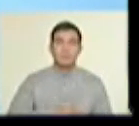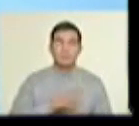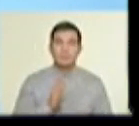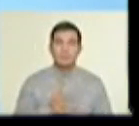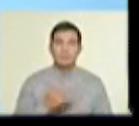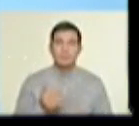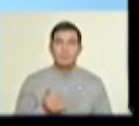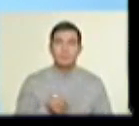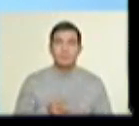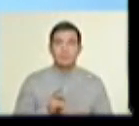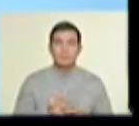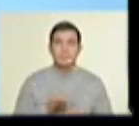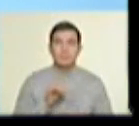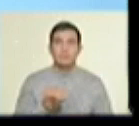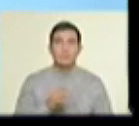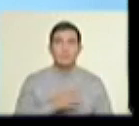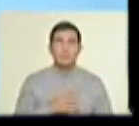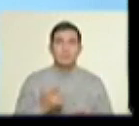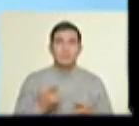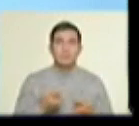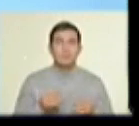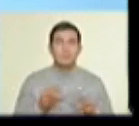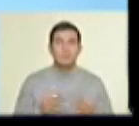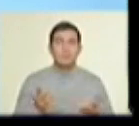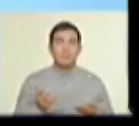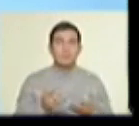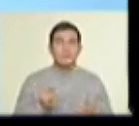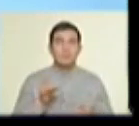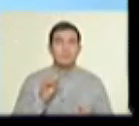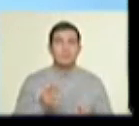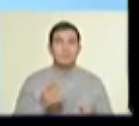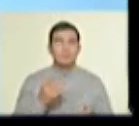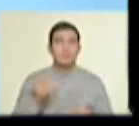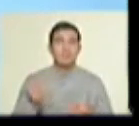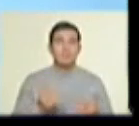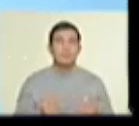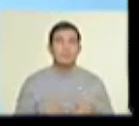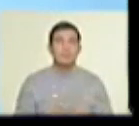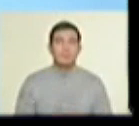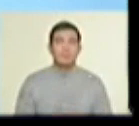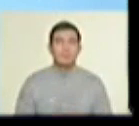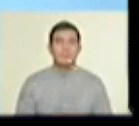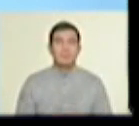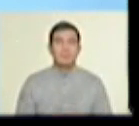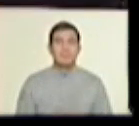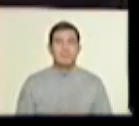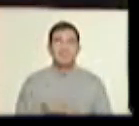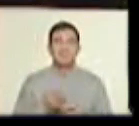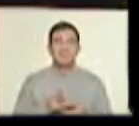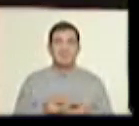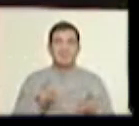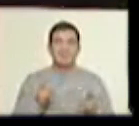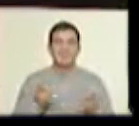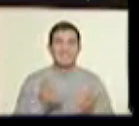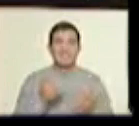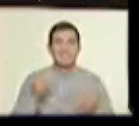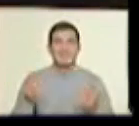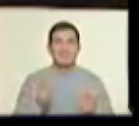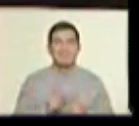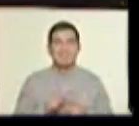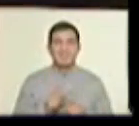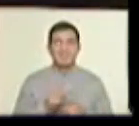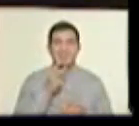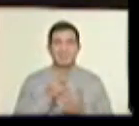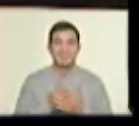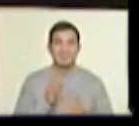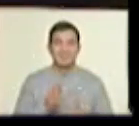bo'lib, unda qaysi ariqdansiz deyishadi. Demek matnga e'tibor bergan bo'lsangiz, bir